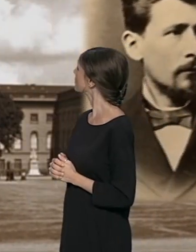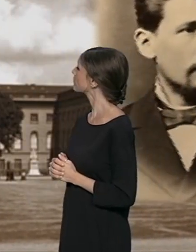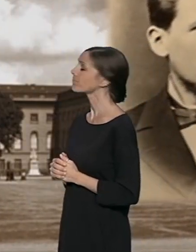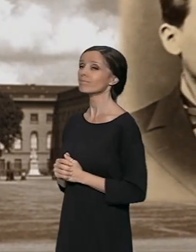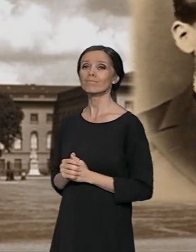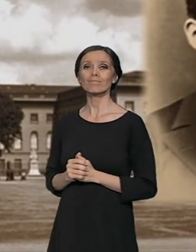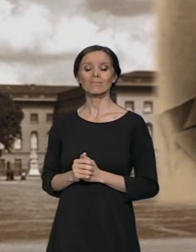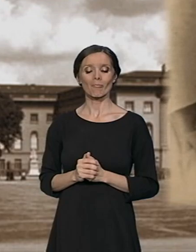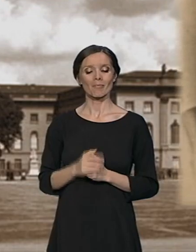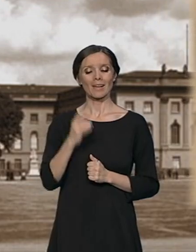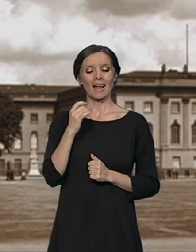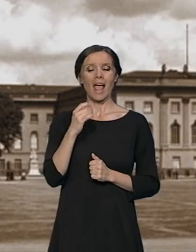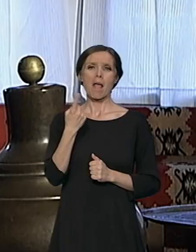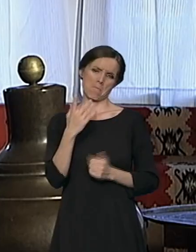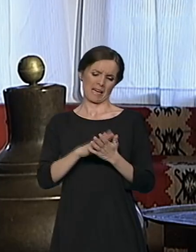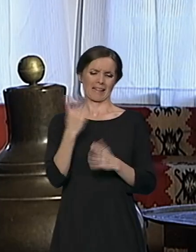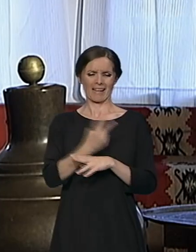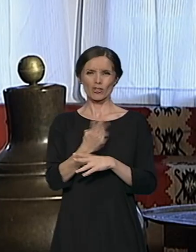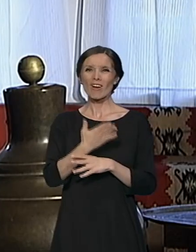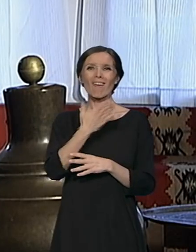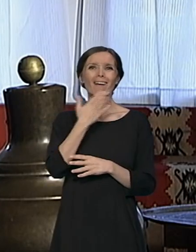Nastanak Lite je uvek dug proces i